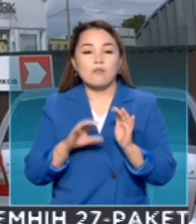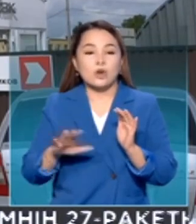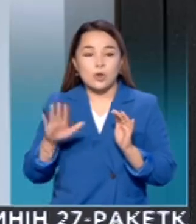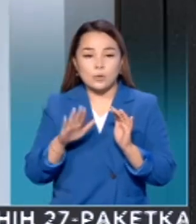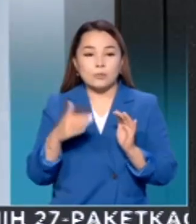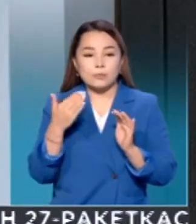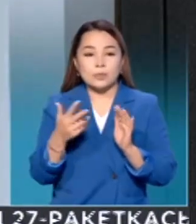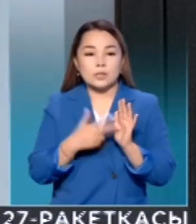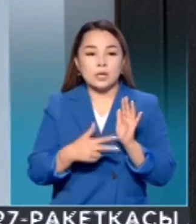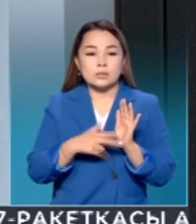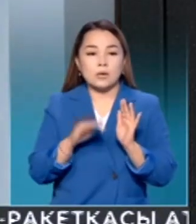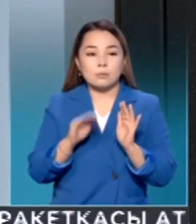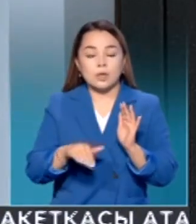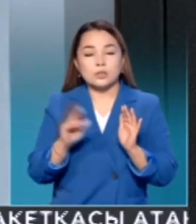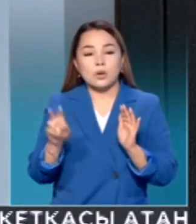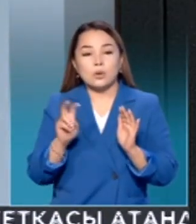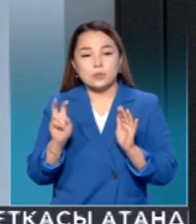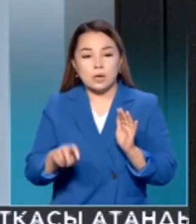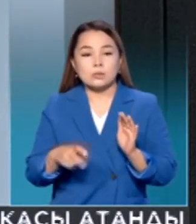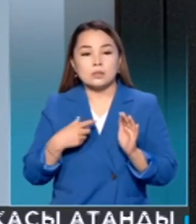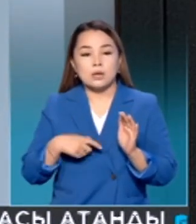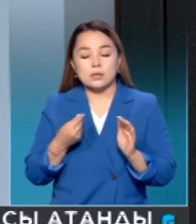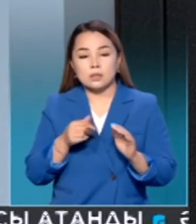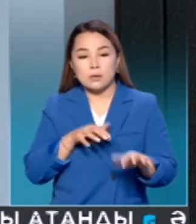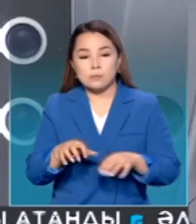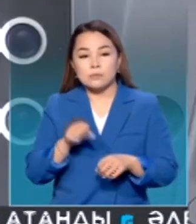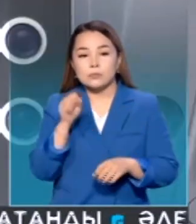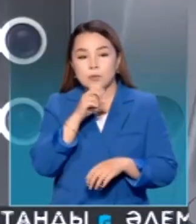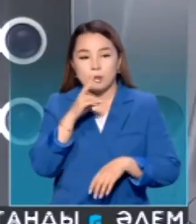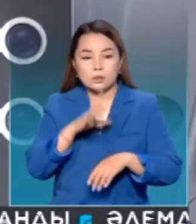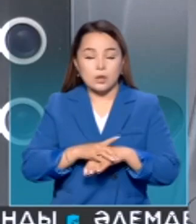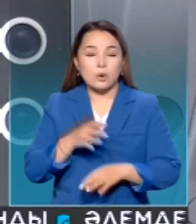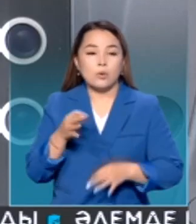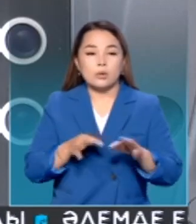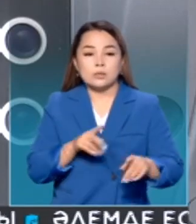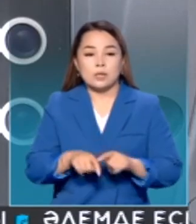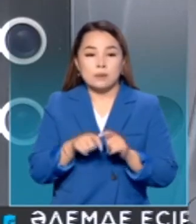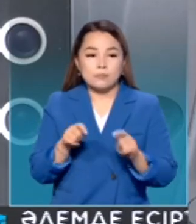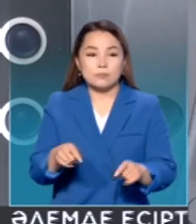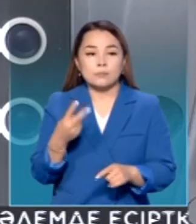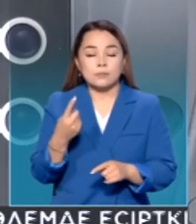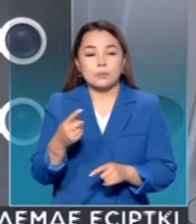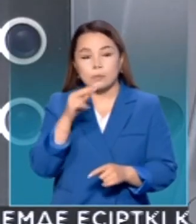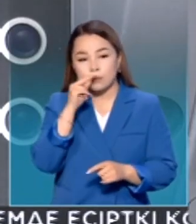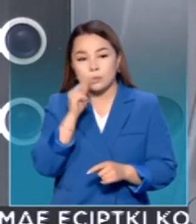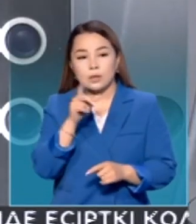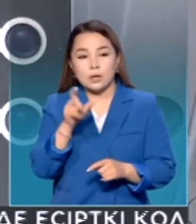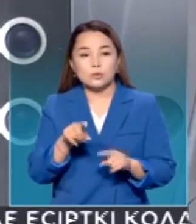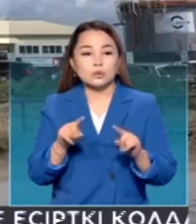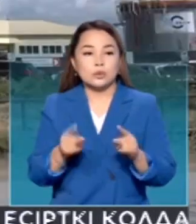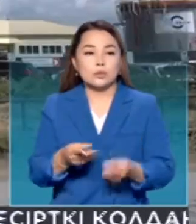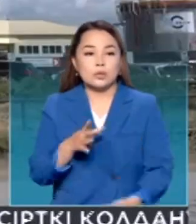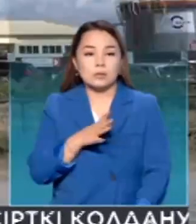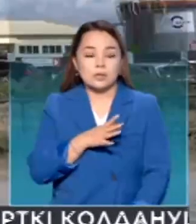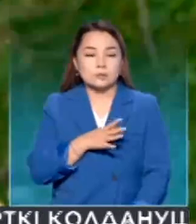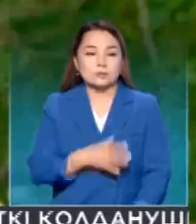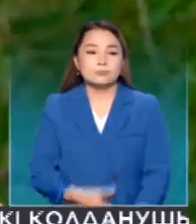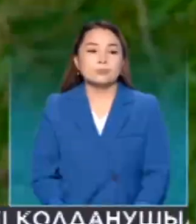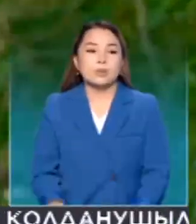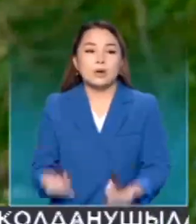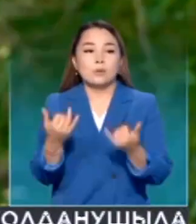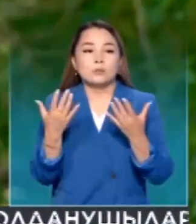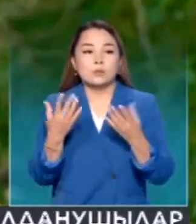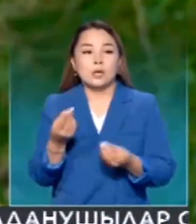және 80 мың ақш долларының қолды болған анықталды. Қылмыстық іс қозғалып, бір күдікті қамауға алынды. Қазіргі